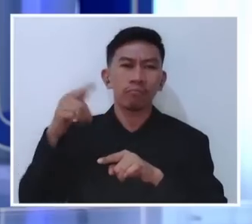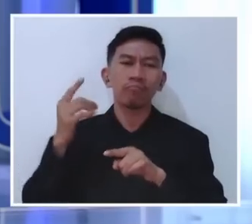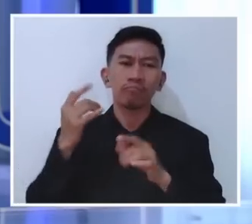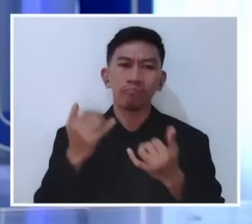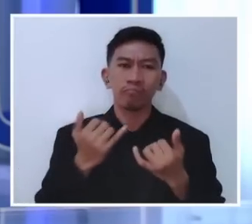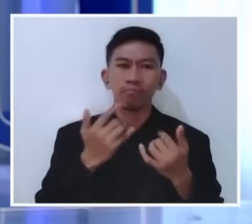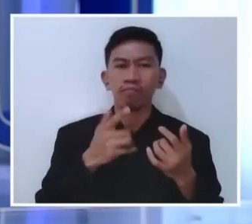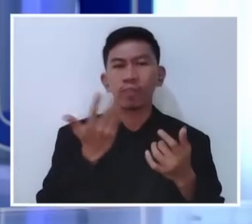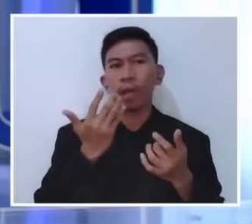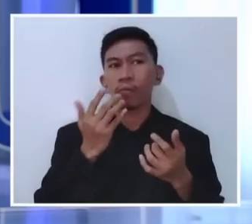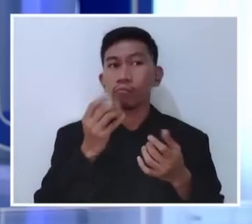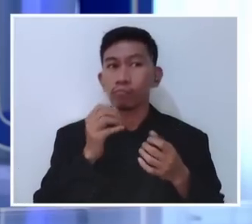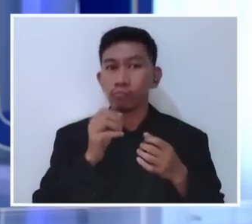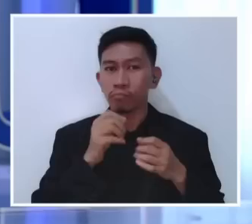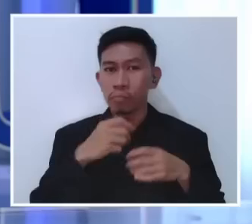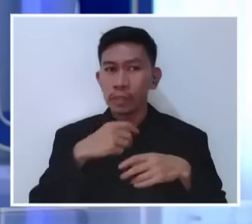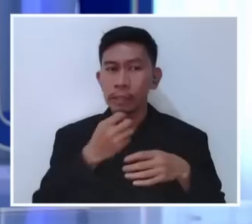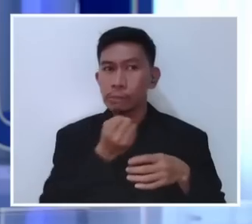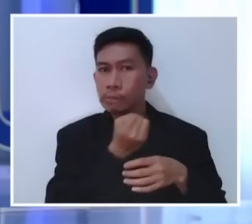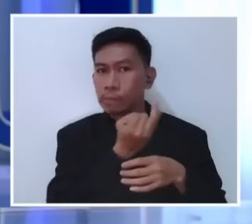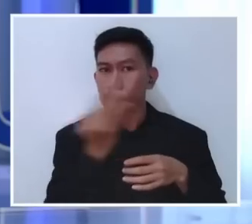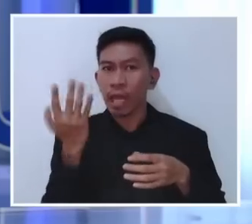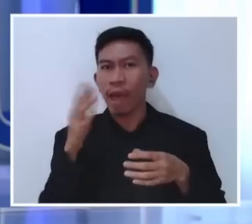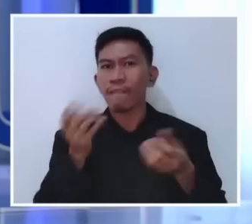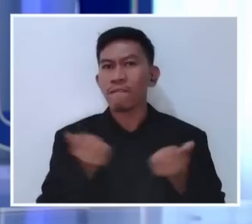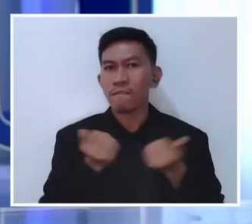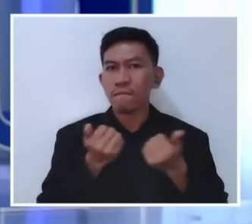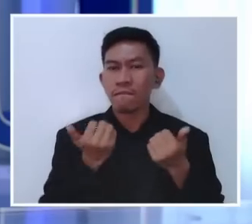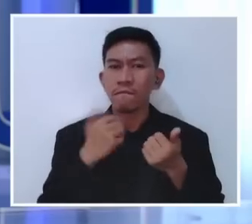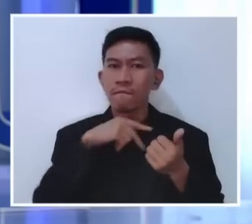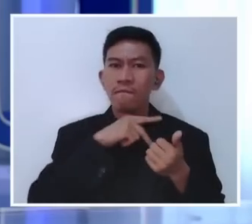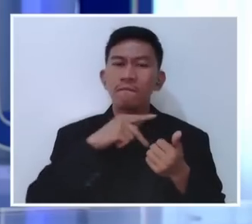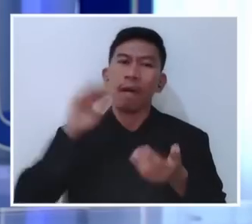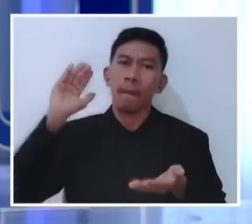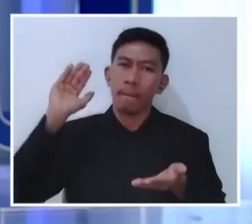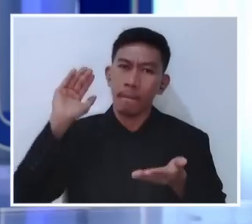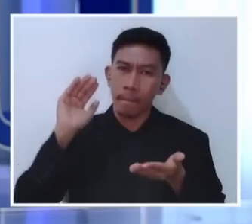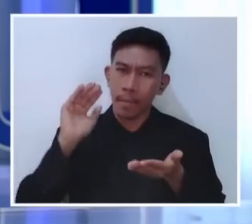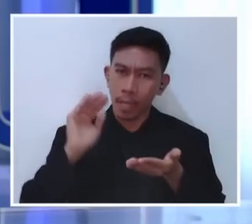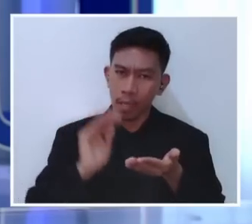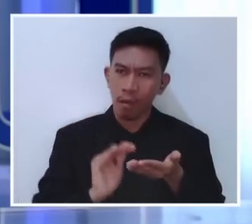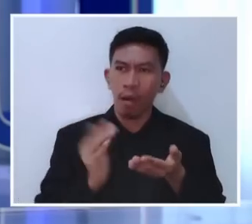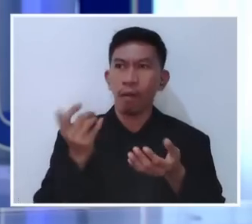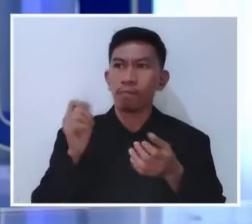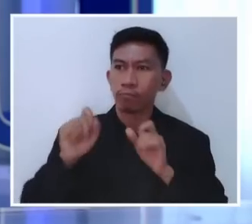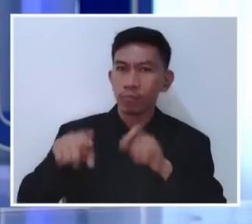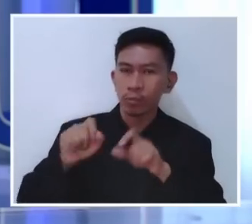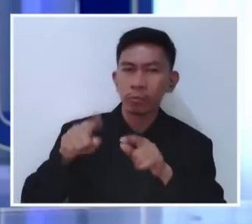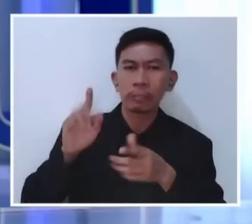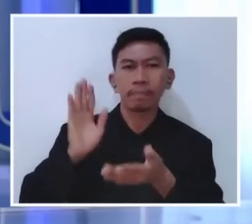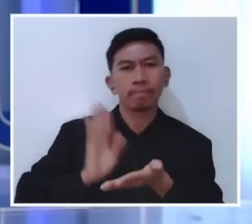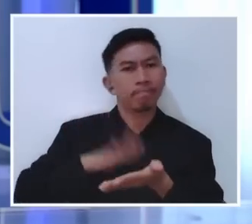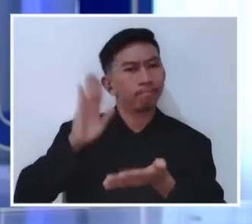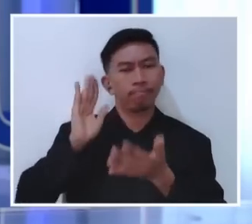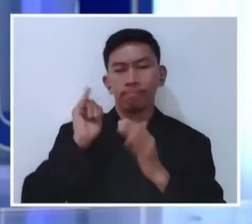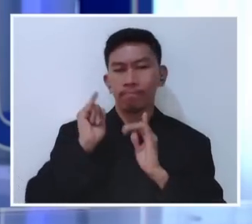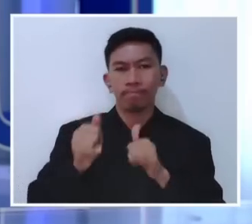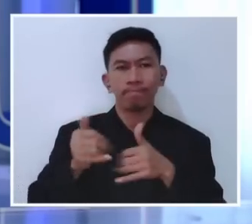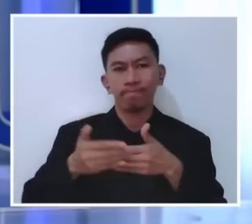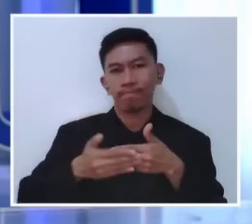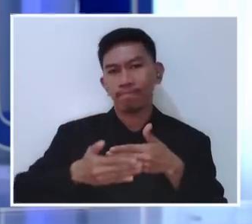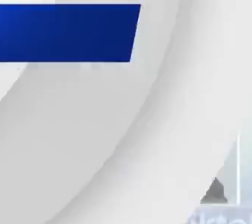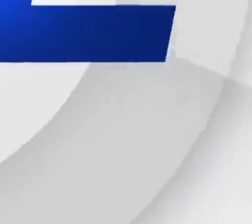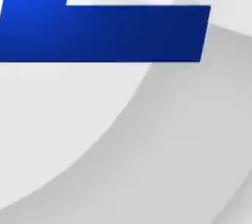baboy at nananatiling mataas ang presyo ng karne nito sa mga pamilihan. Nagpapatrol, Jervis